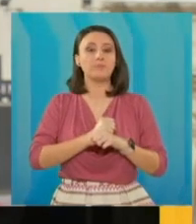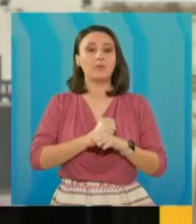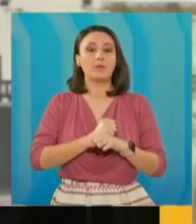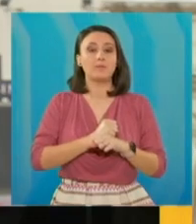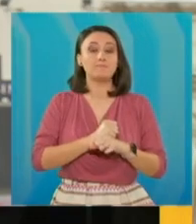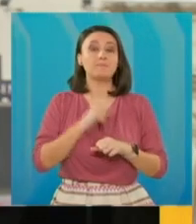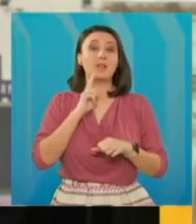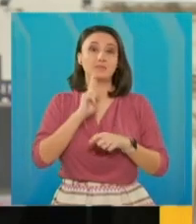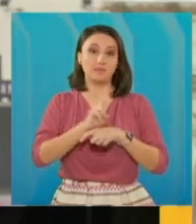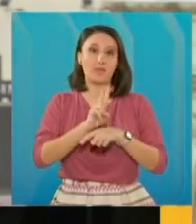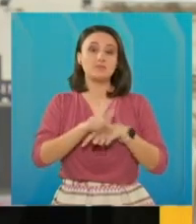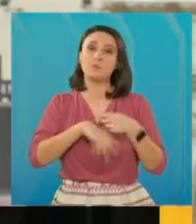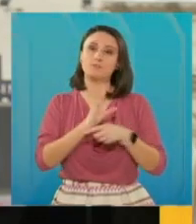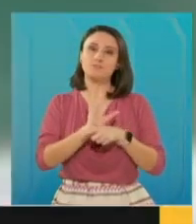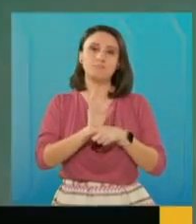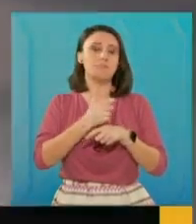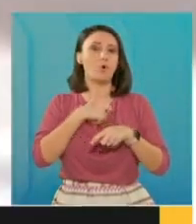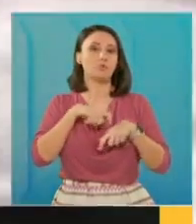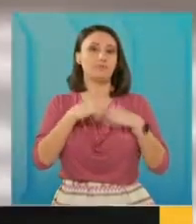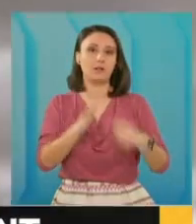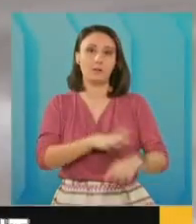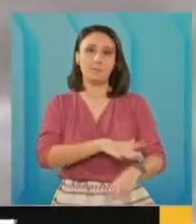vă pot afecta emoțiile.